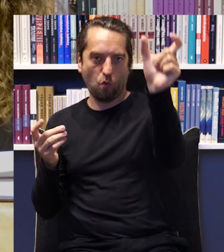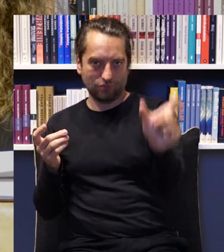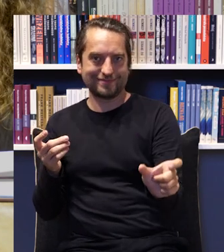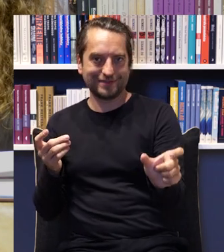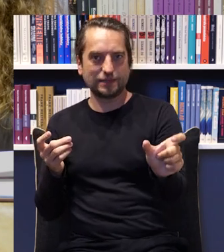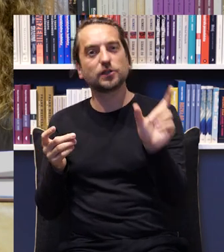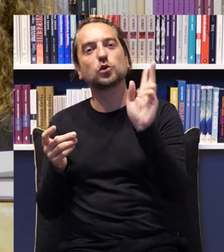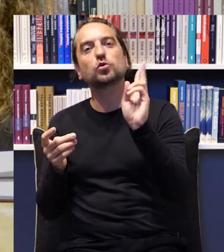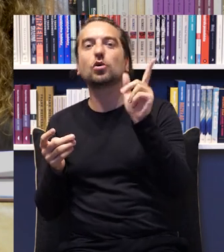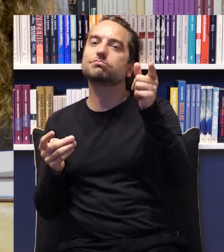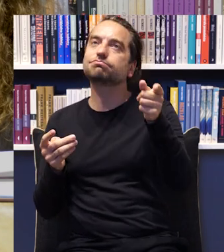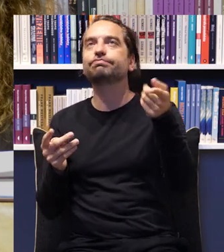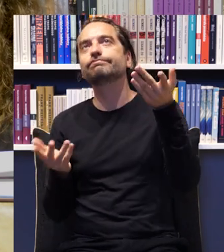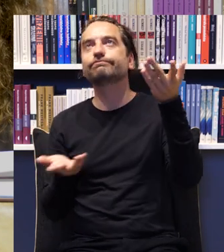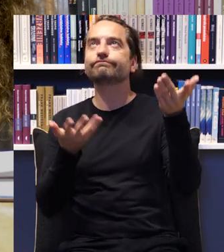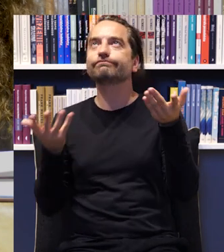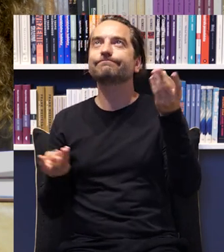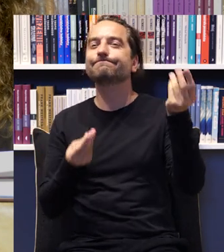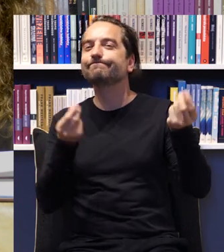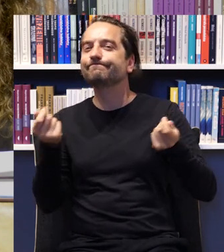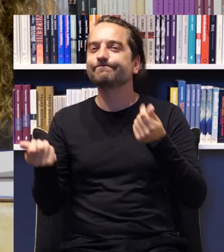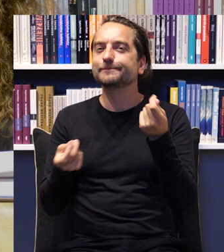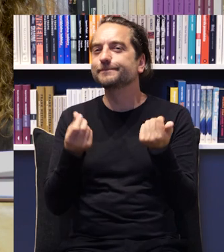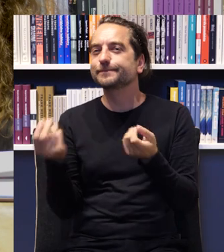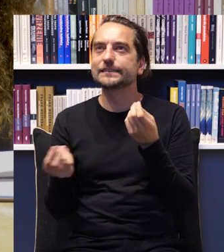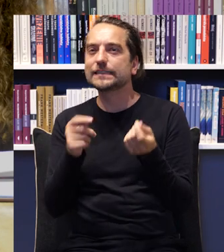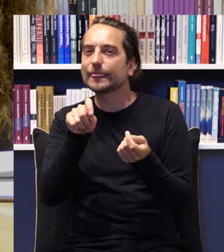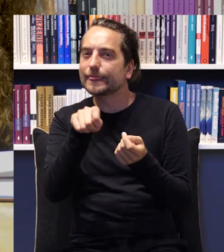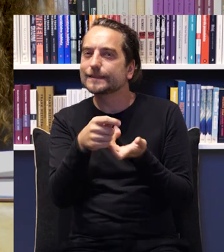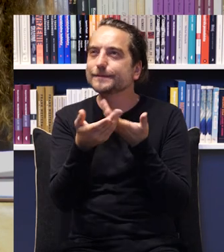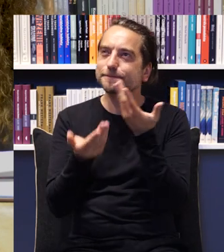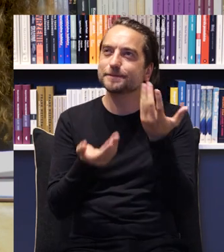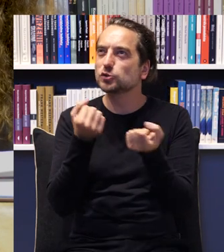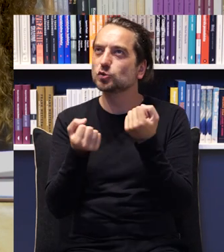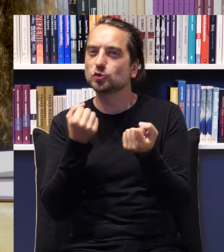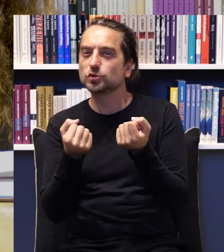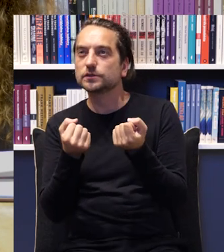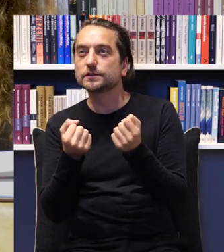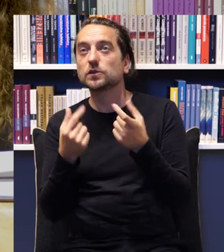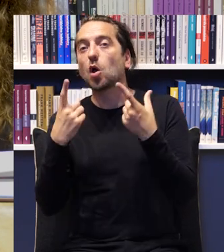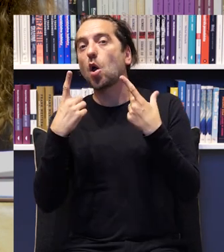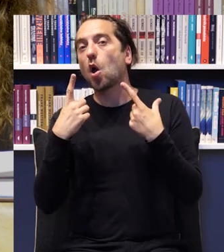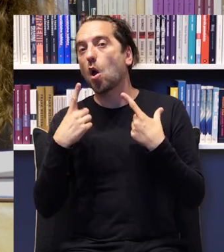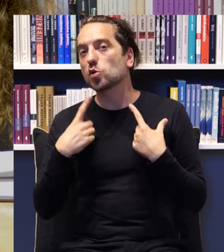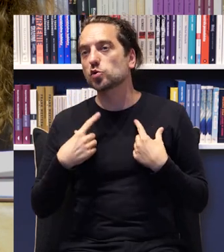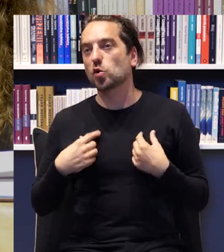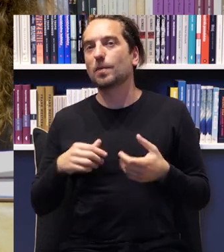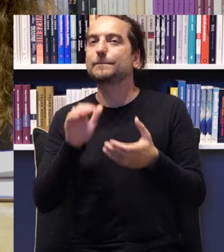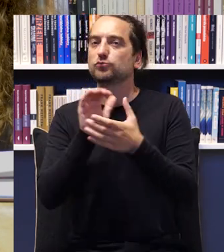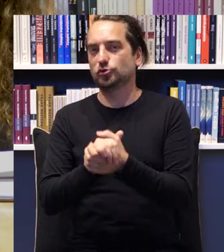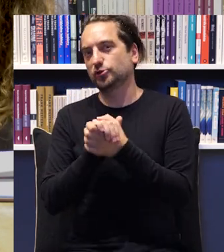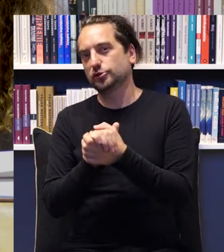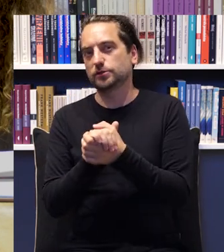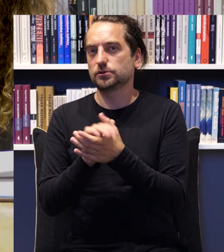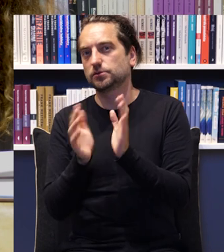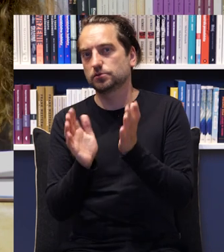właśnie jakimś takim, no ciężko to określić, no nie, ale tam się pojawia to określenie osoba przyjacielska. I to